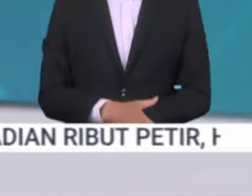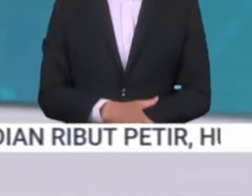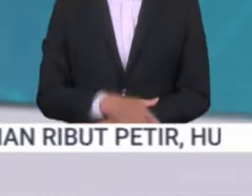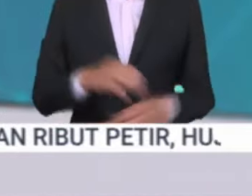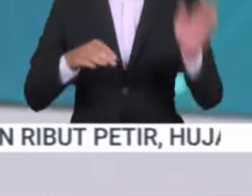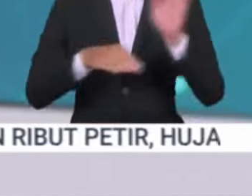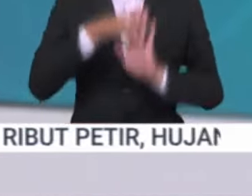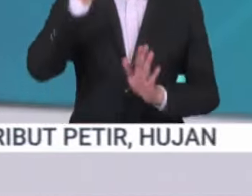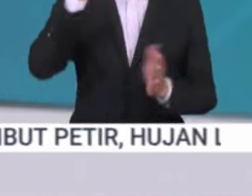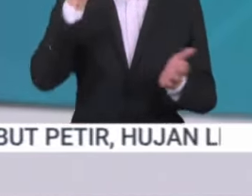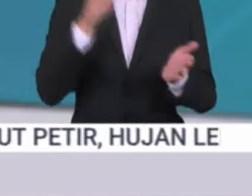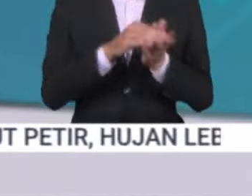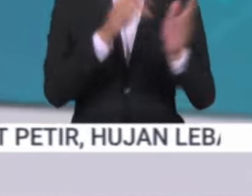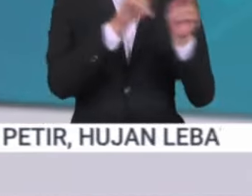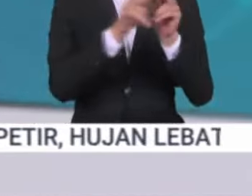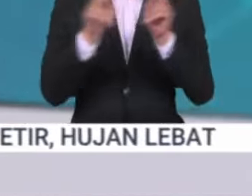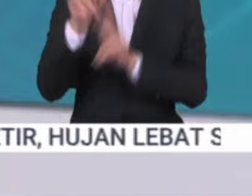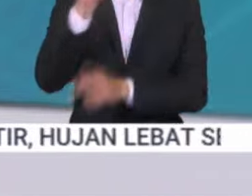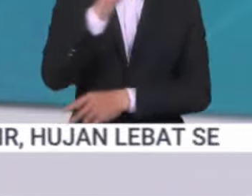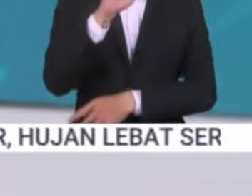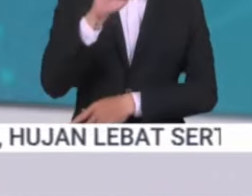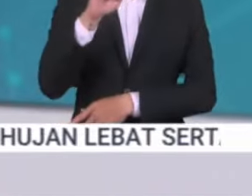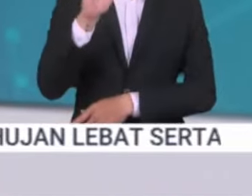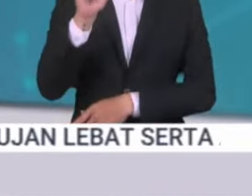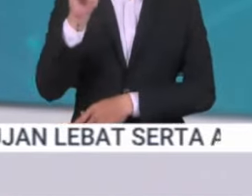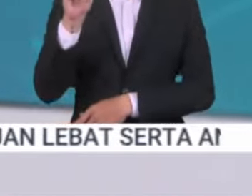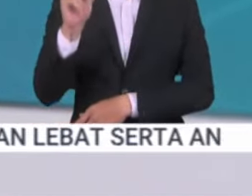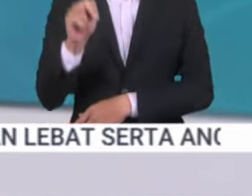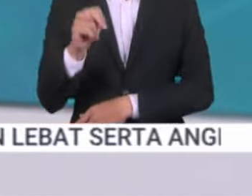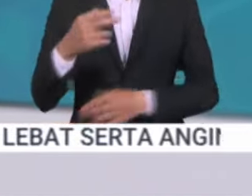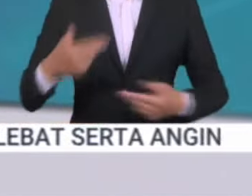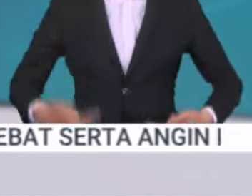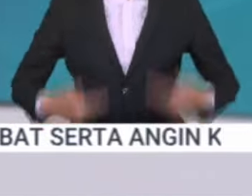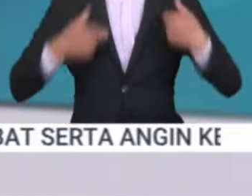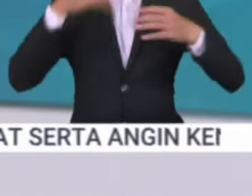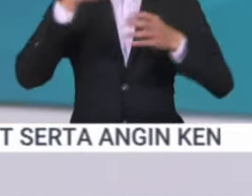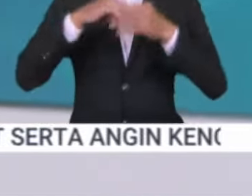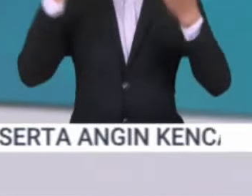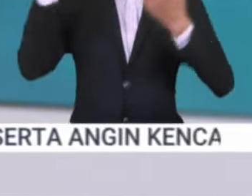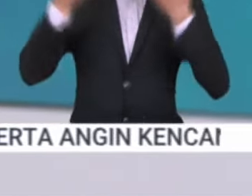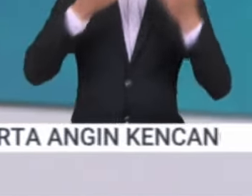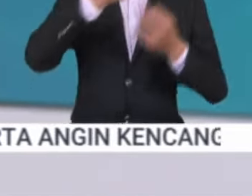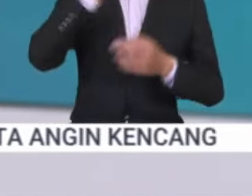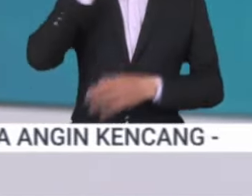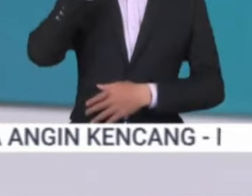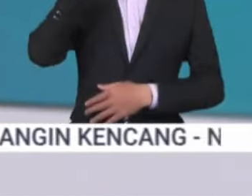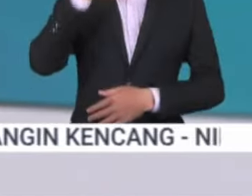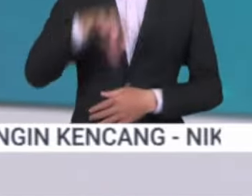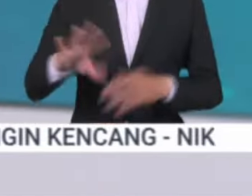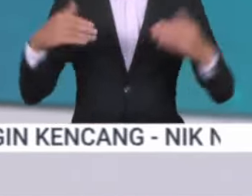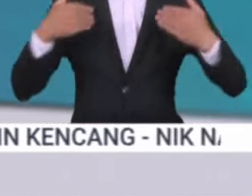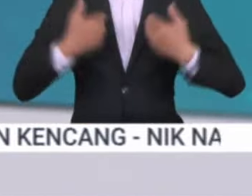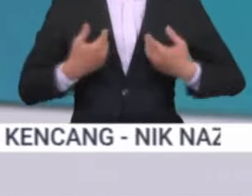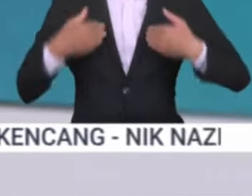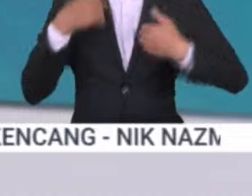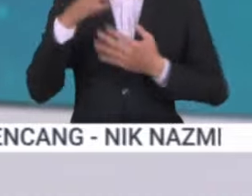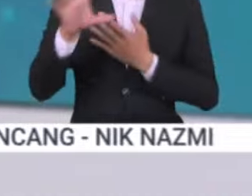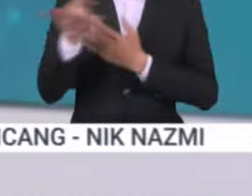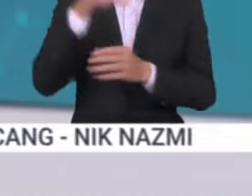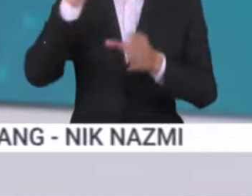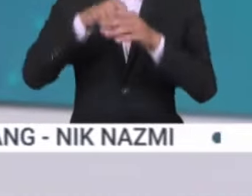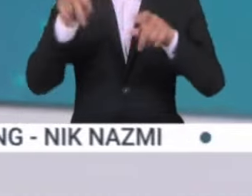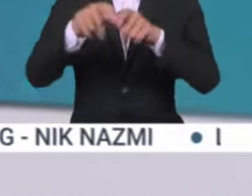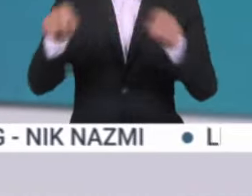Lebih 1,000 penduduk di Kampung Serian di Gua Musang, Kelantan hidup dalam kebimbangan apabila seekor gajah liar dikesan berada di